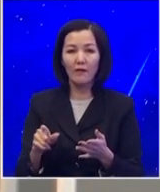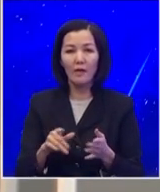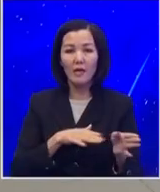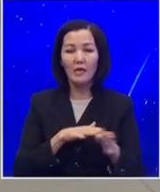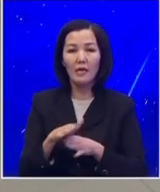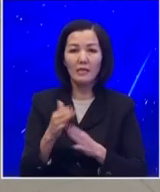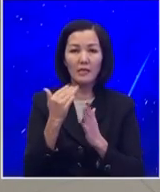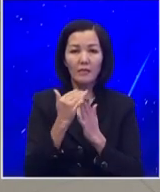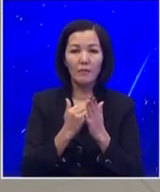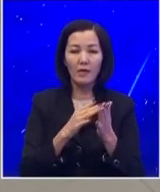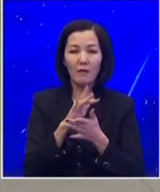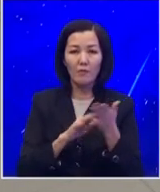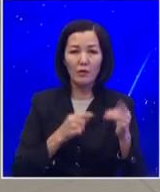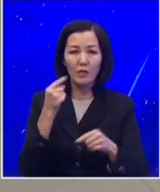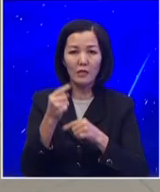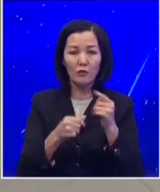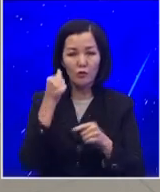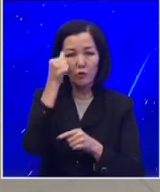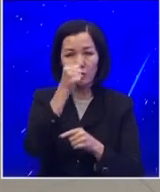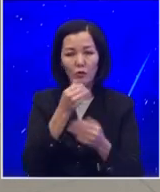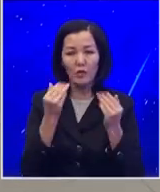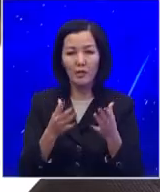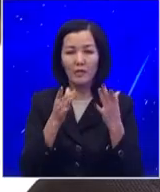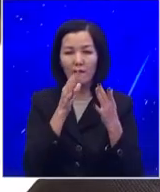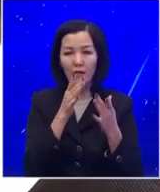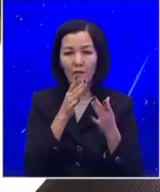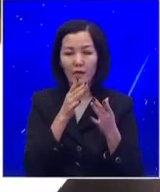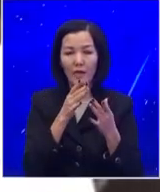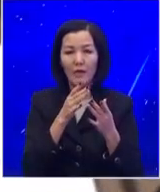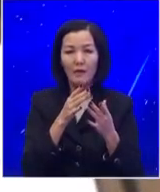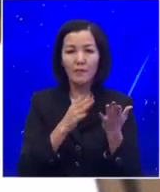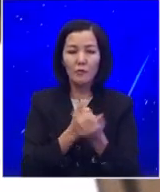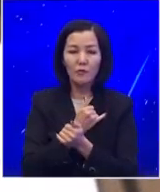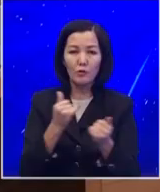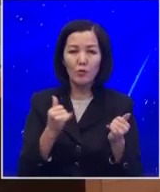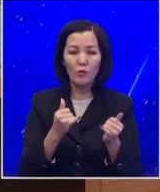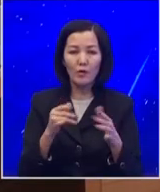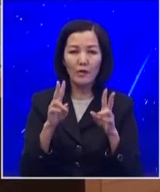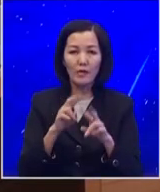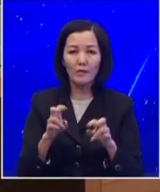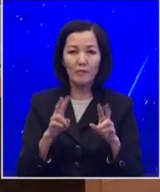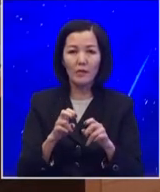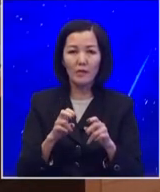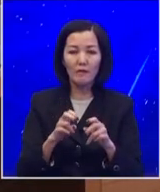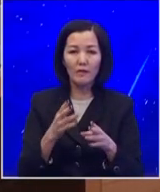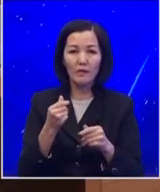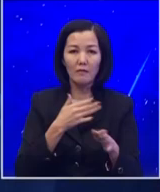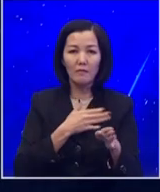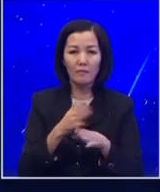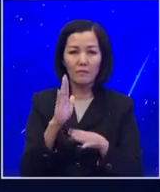Реализация программы продолжится и в следующем году. На данный момент формируется пакет проектов, а также рассматриваются источники